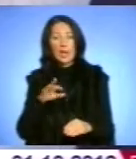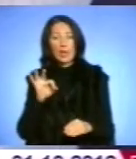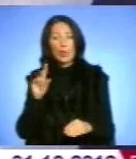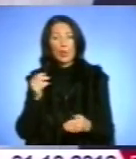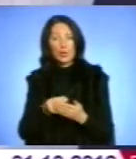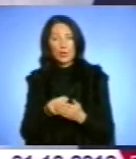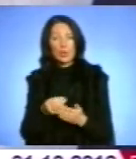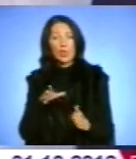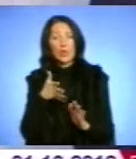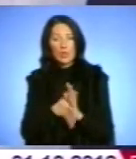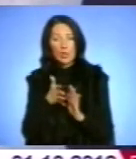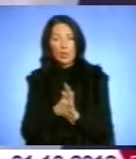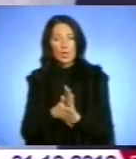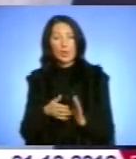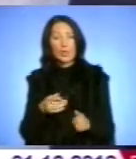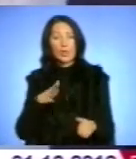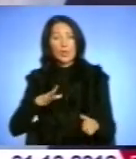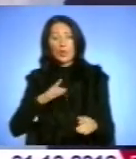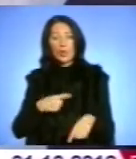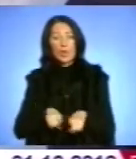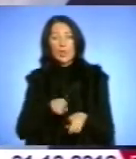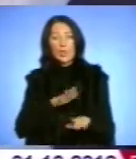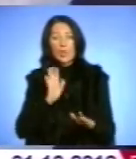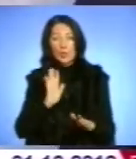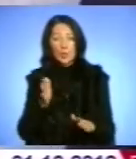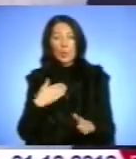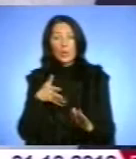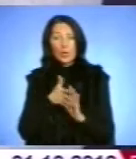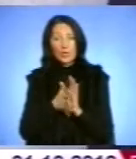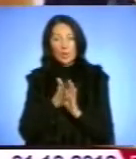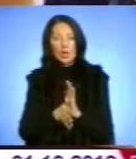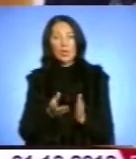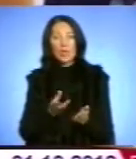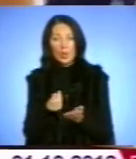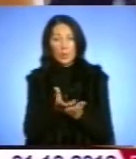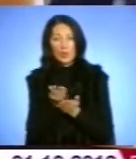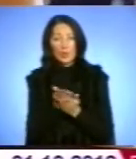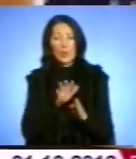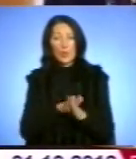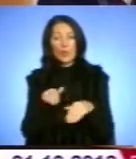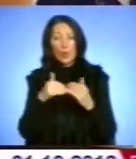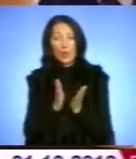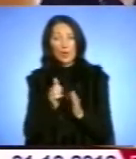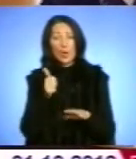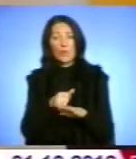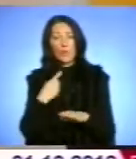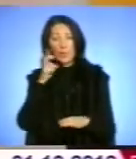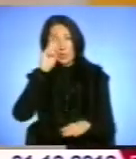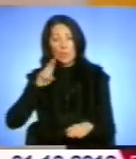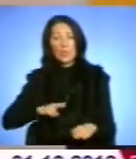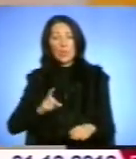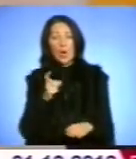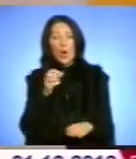що таке не станеться, і ми видатки профінансуємо в повному обсязі. Голова облдержадміністрації Валентин